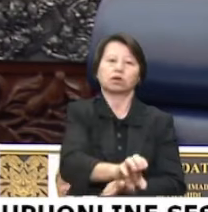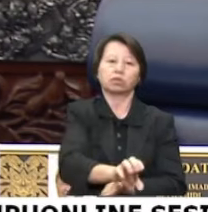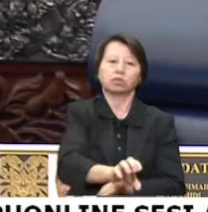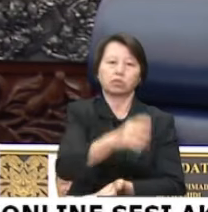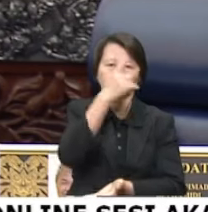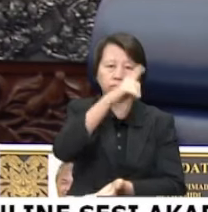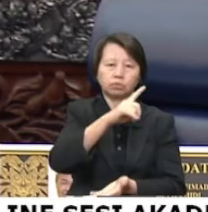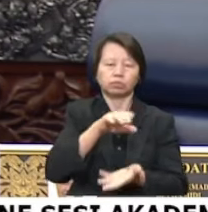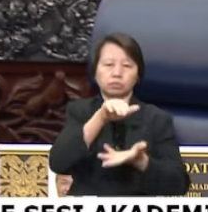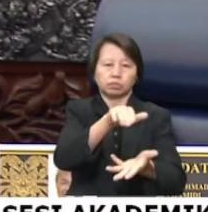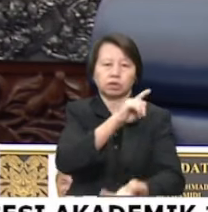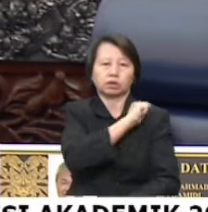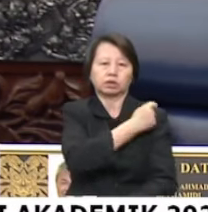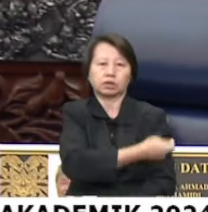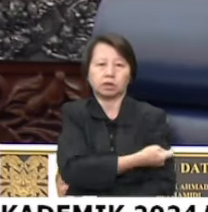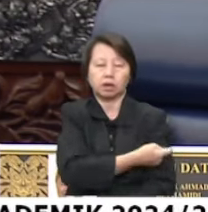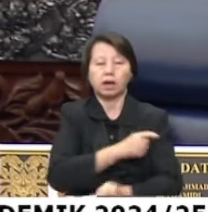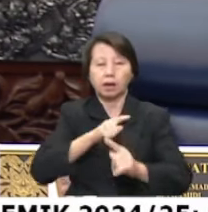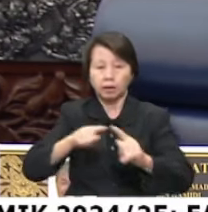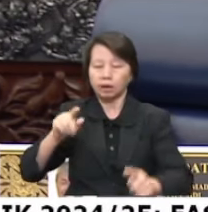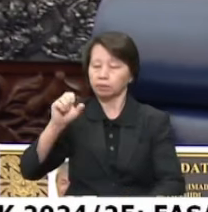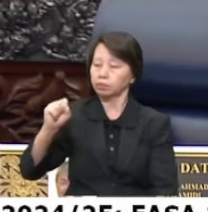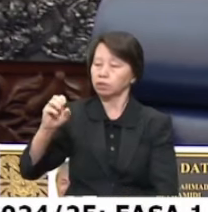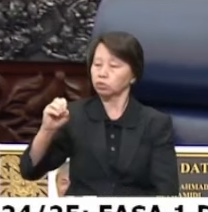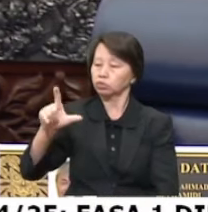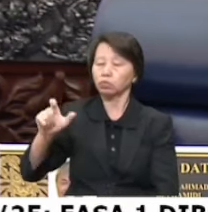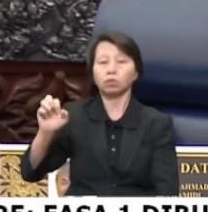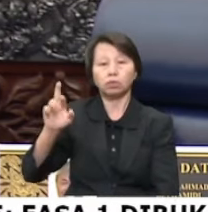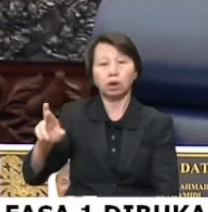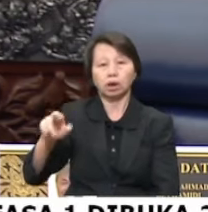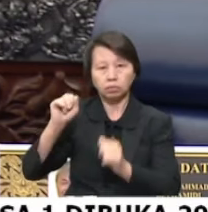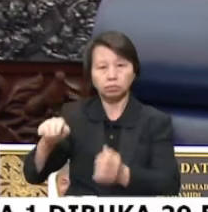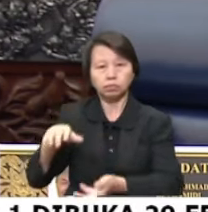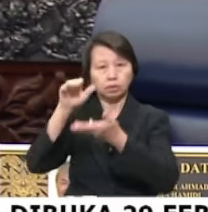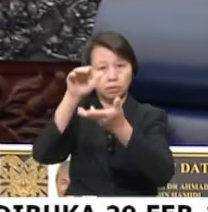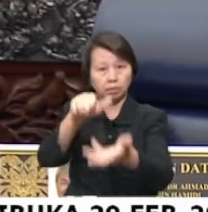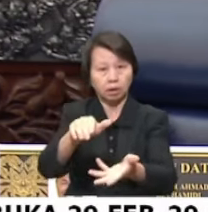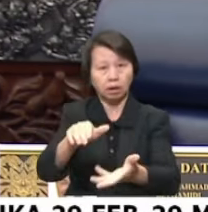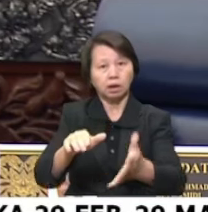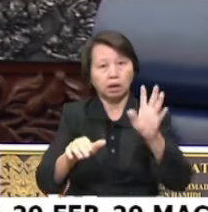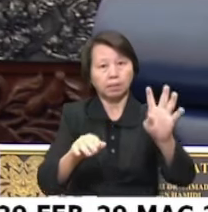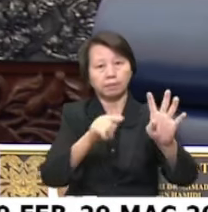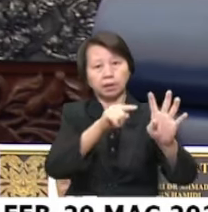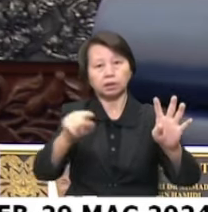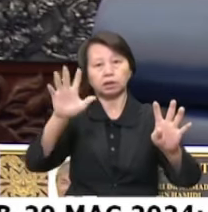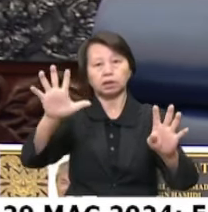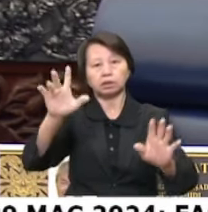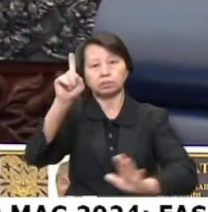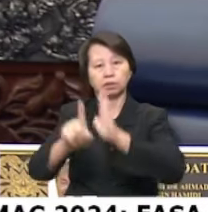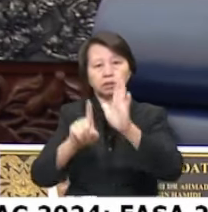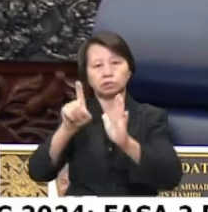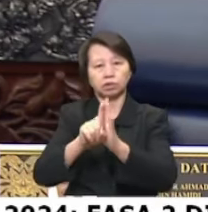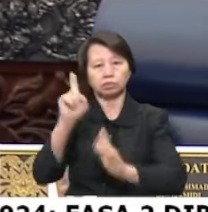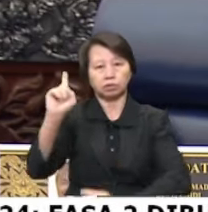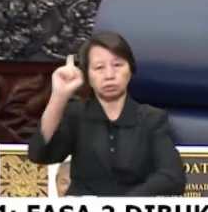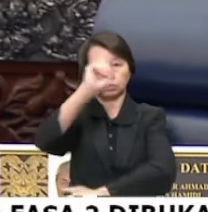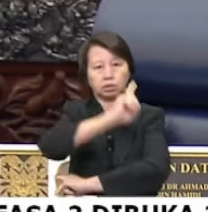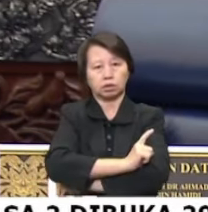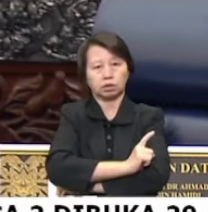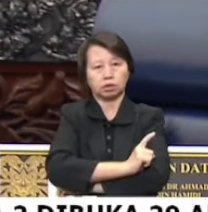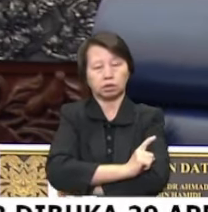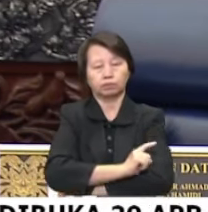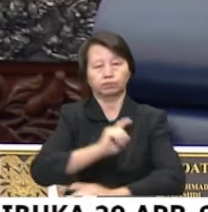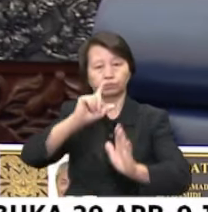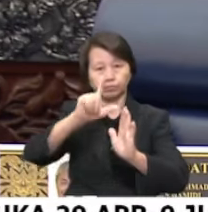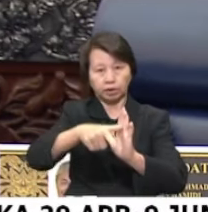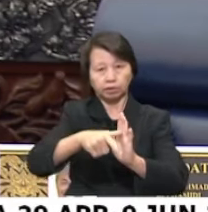bekalan tenaga. Tapi solar hanya dapat membekalkan lebih kurang 4 ke 5 jam satu hari. Melainkan ia,